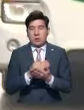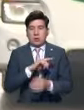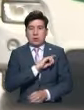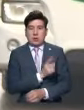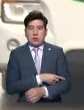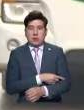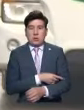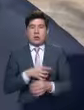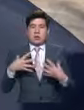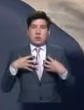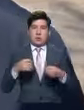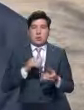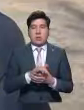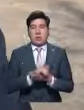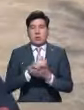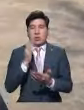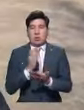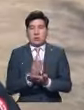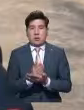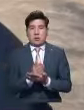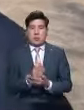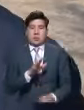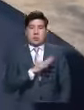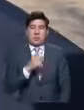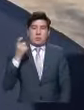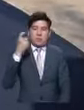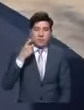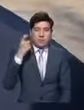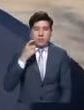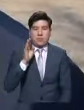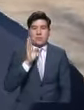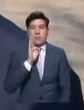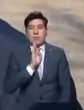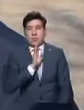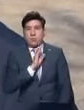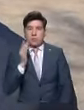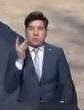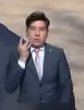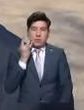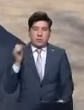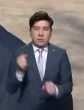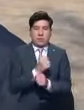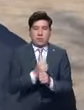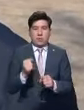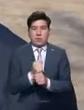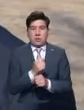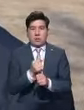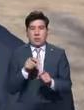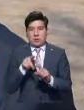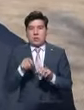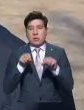халықтың дені қолдайды. Маскүнемді көрініп, әйеліне жиі ұрып-соғатын болса, мен оның әйел жағына